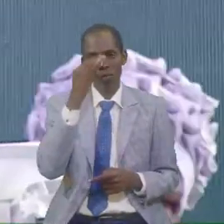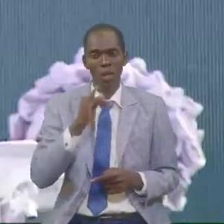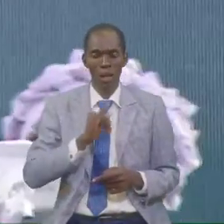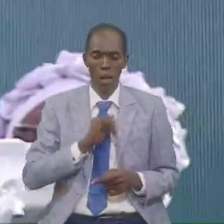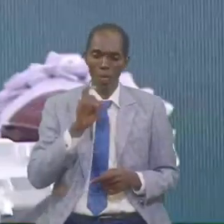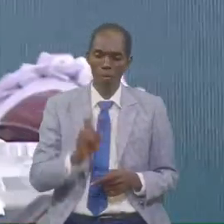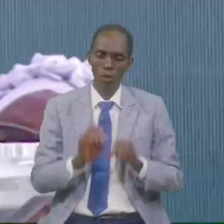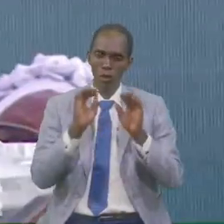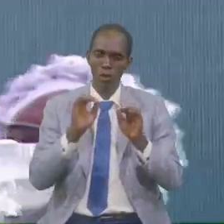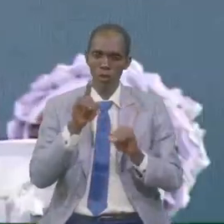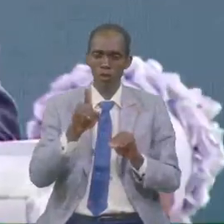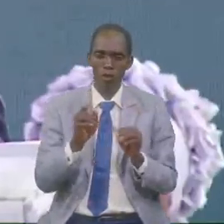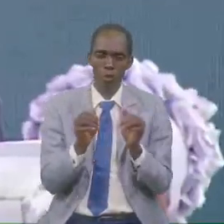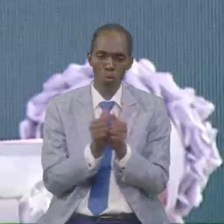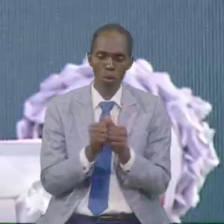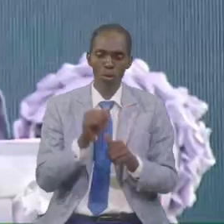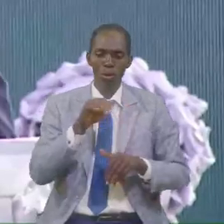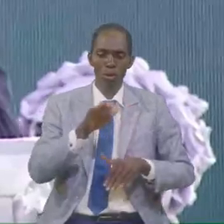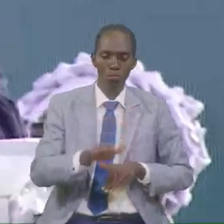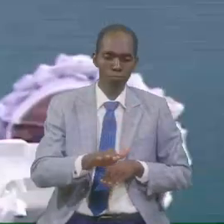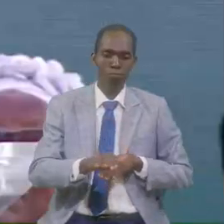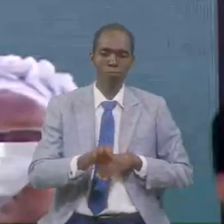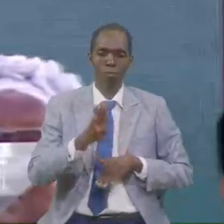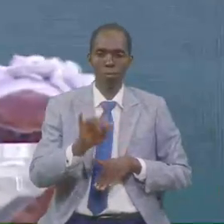Parce que je dois aller pas à pas.